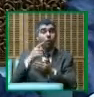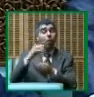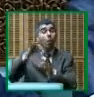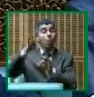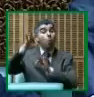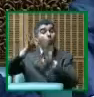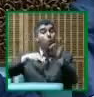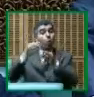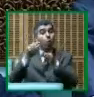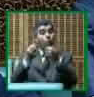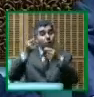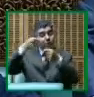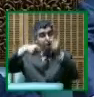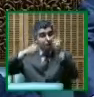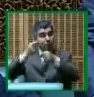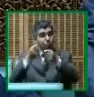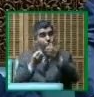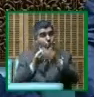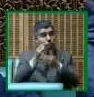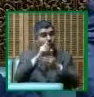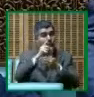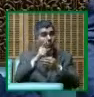وتتعلق أيضا بمسؤولية